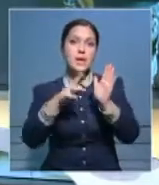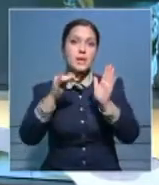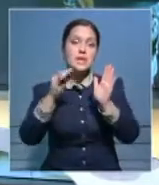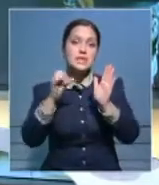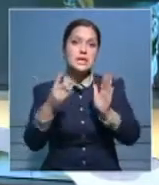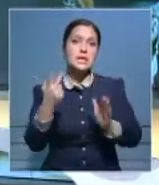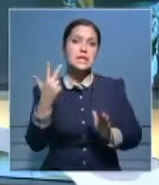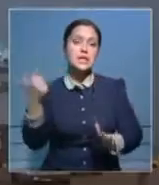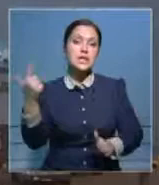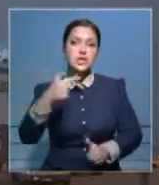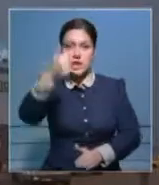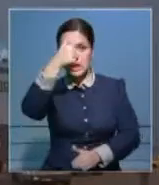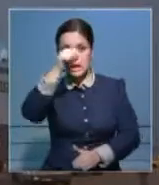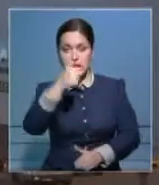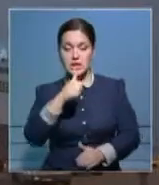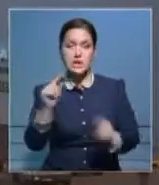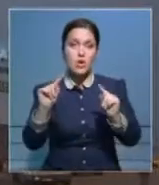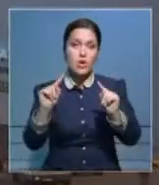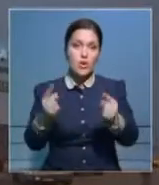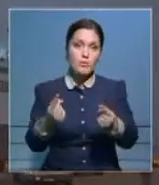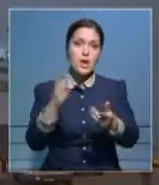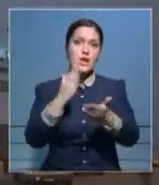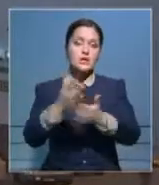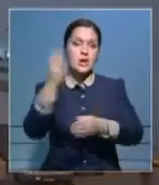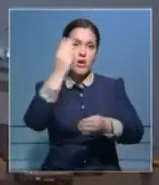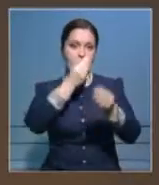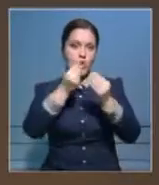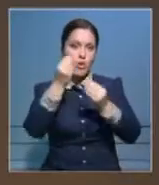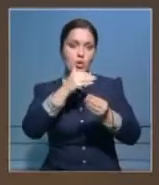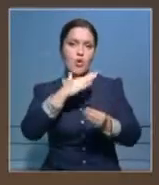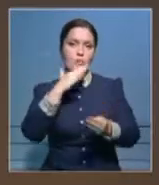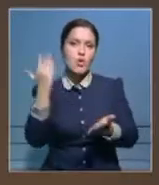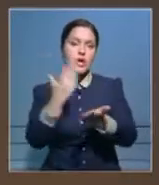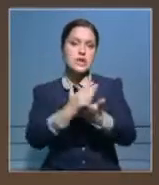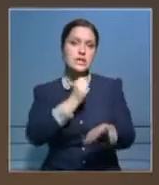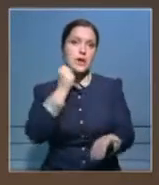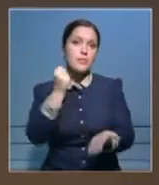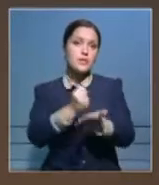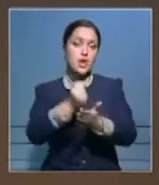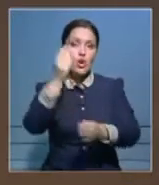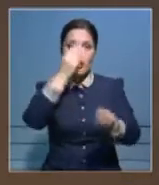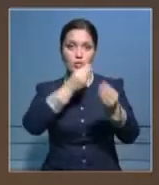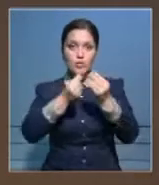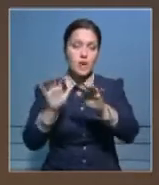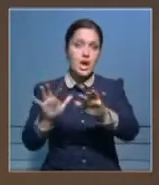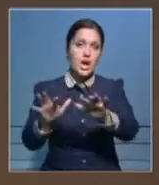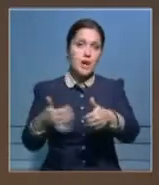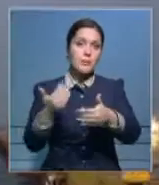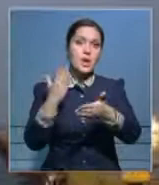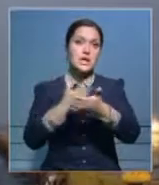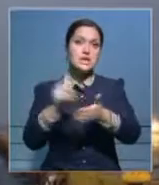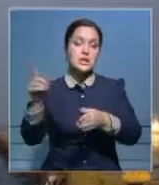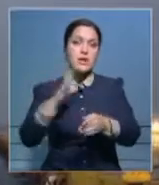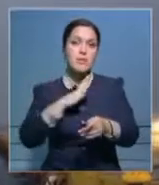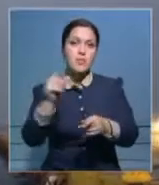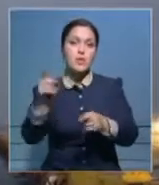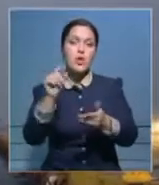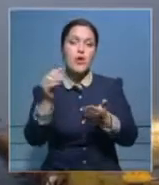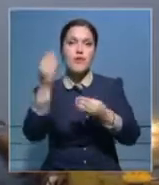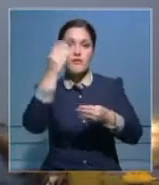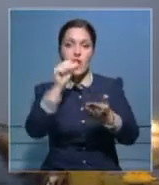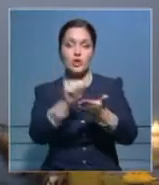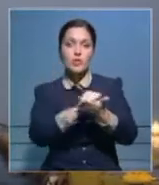Греции. При задержании у них изъяли более полусотни поддельных бланков и печать. По данным полиции, злоумышленники снабжали фальшивыми